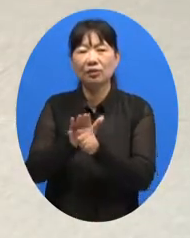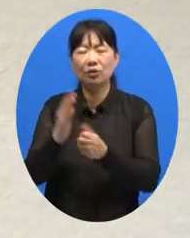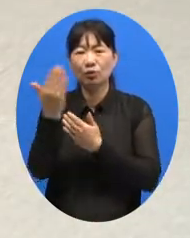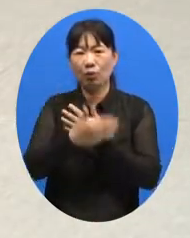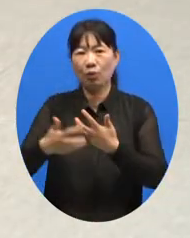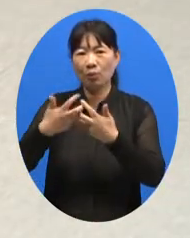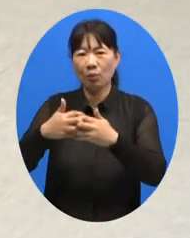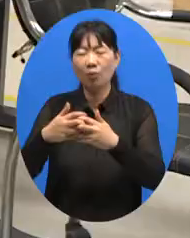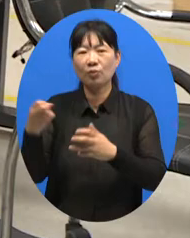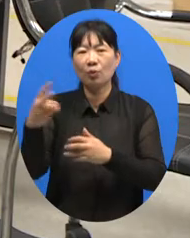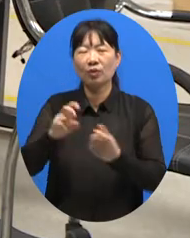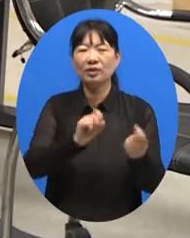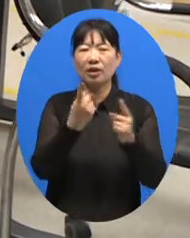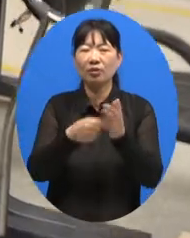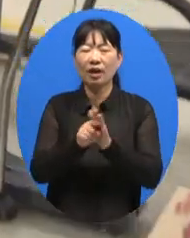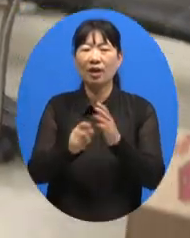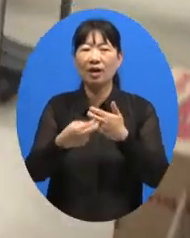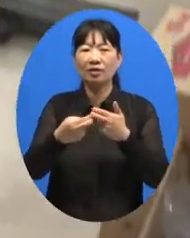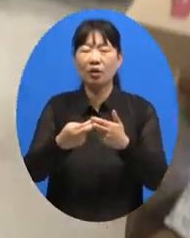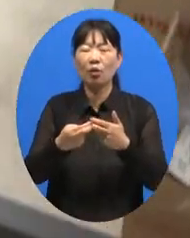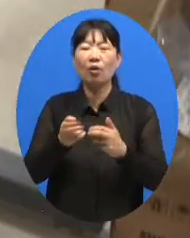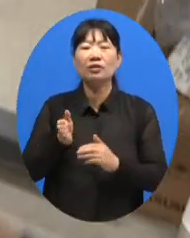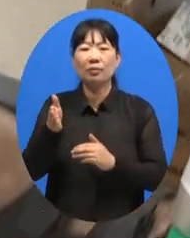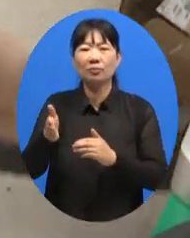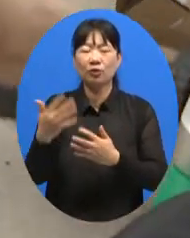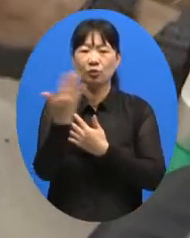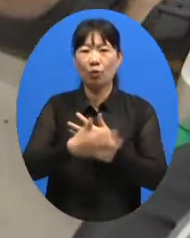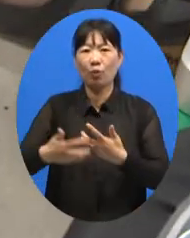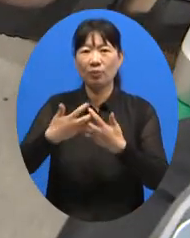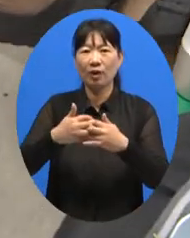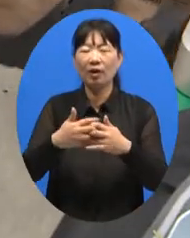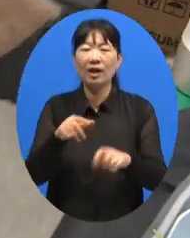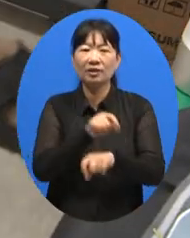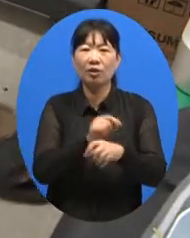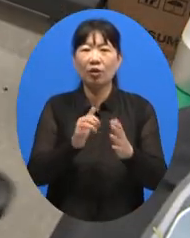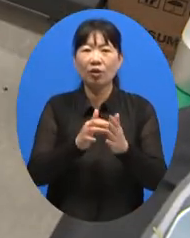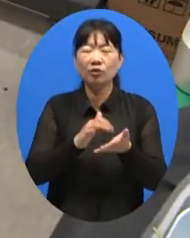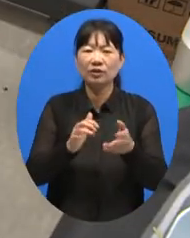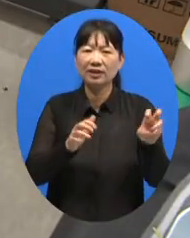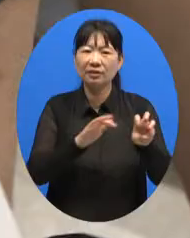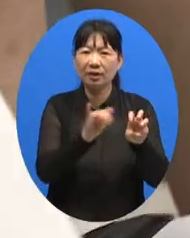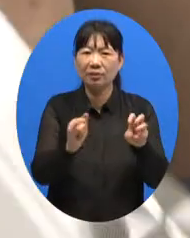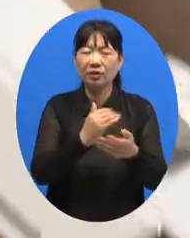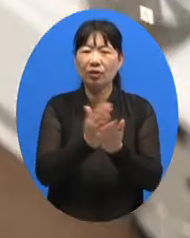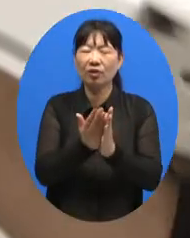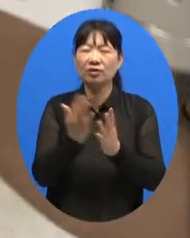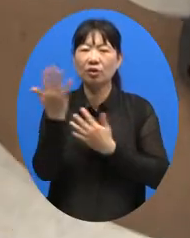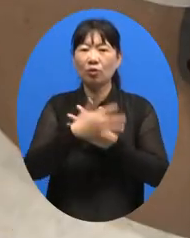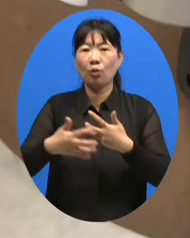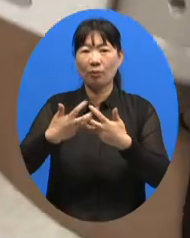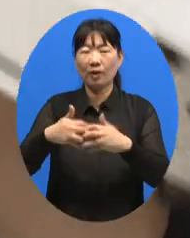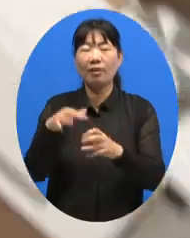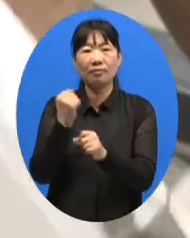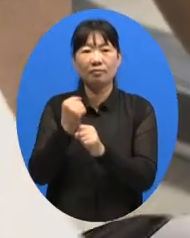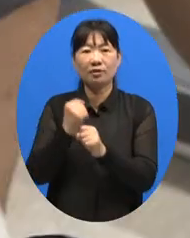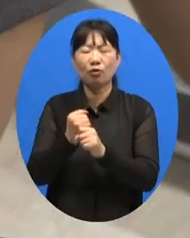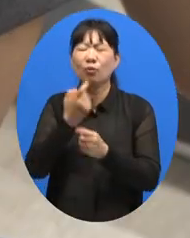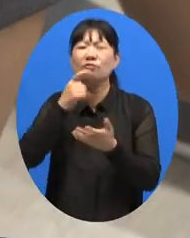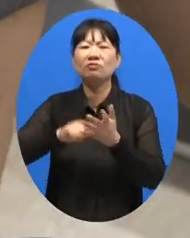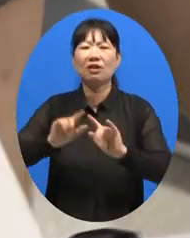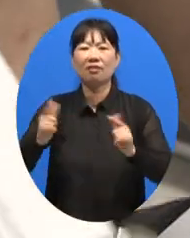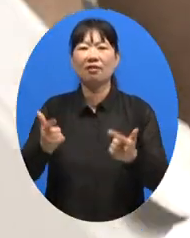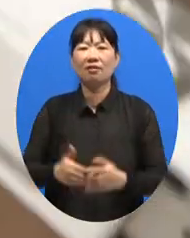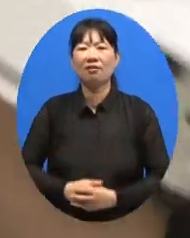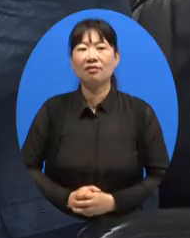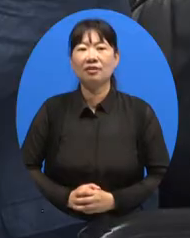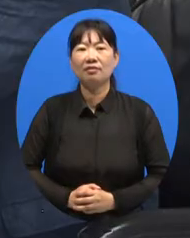작업자를 돕는 로봇부터 재활을 위한 의료용 로봇까지. 직원 수 30명 규모의 업체가 다양한 종류의 로봇을 만들어내는 건